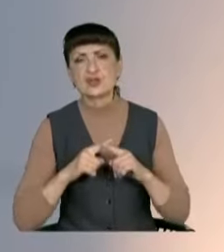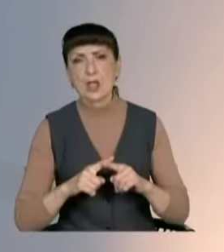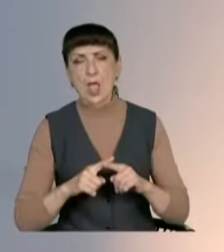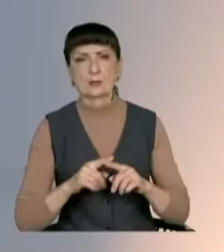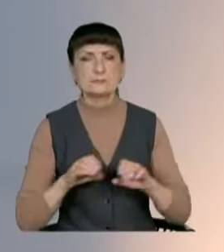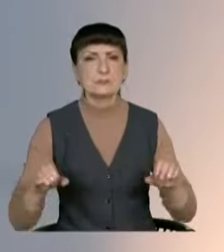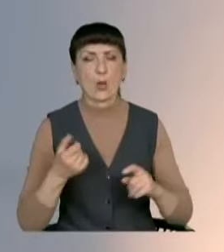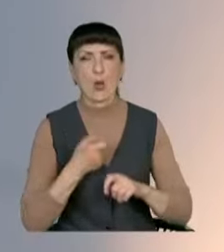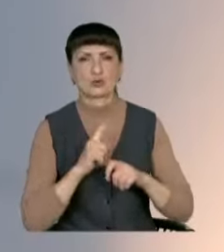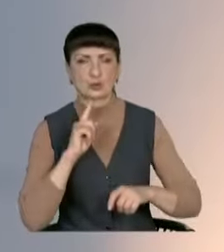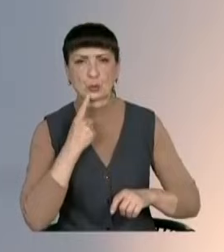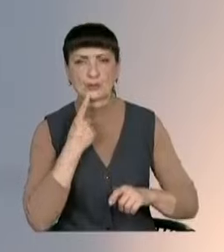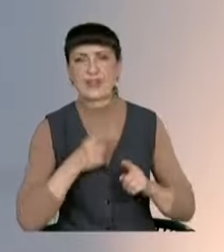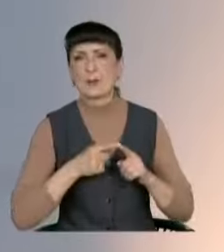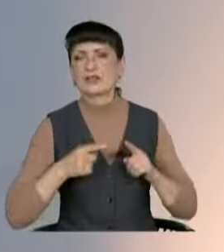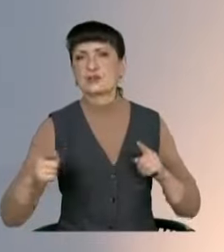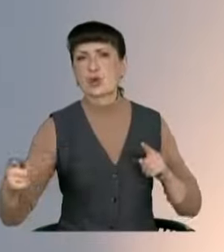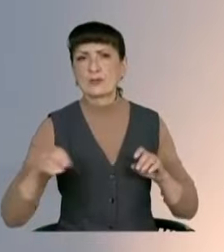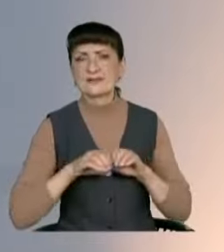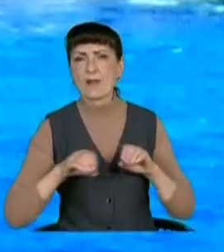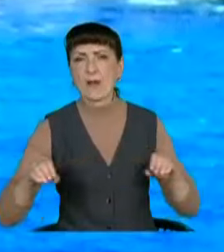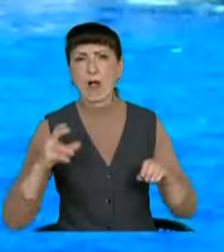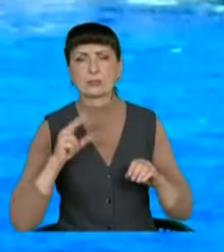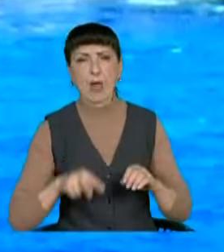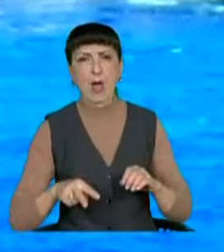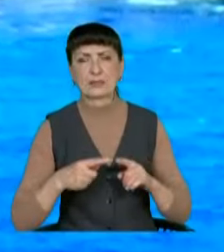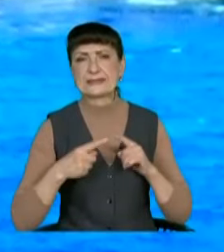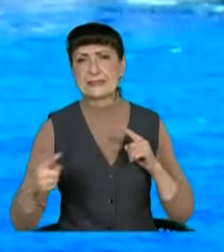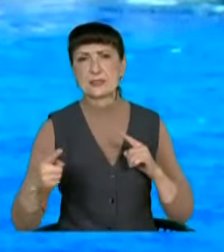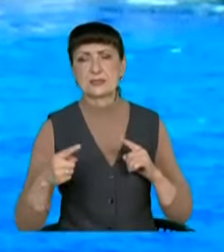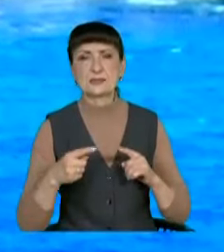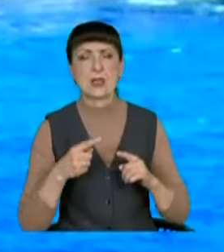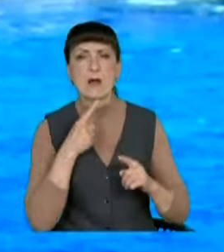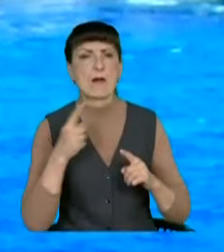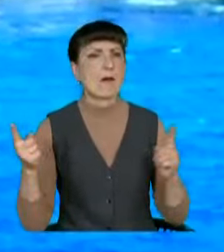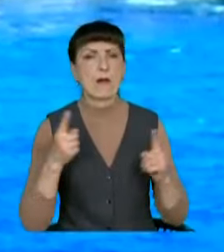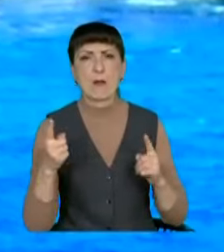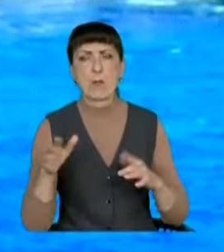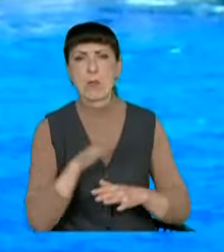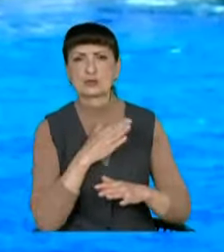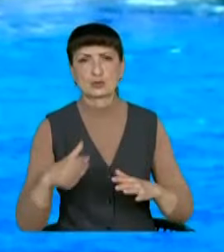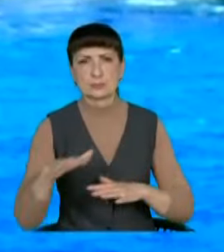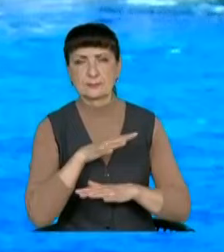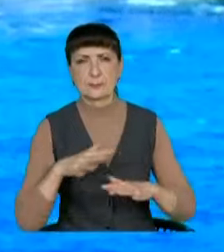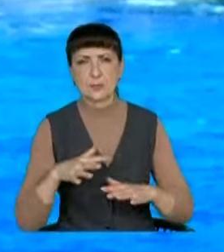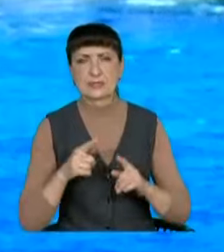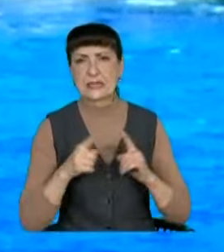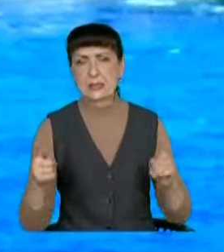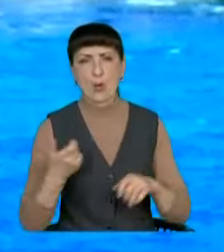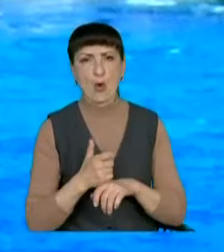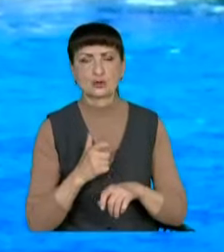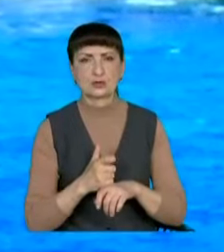сложное. Протяженность каналов, длительность или расстояние между орошаемыми массивами, длительный,